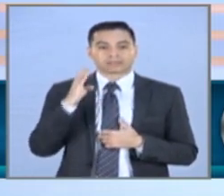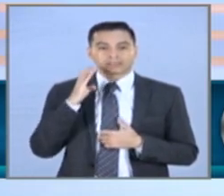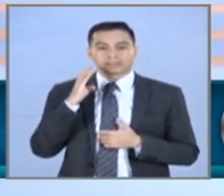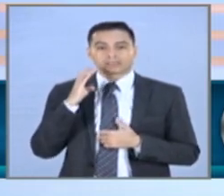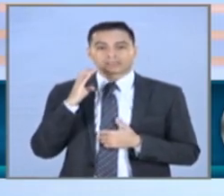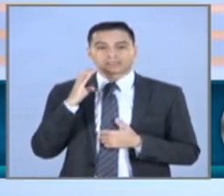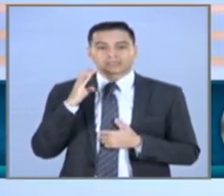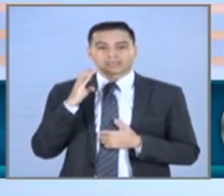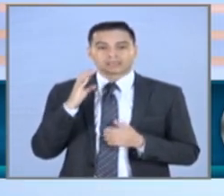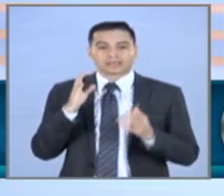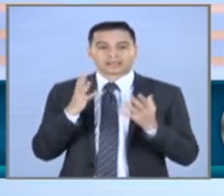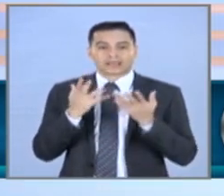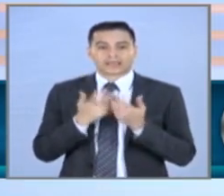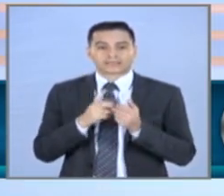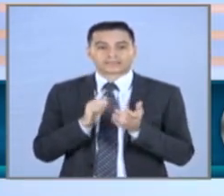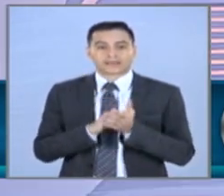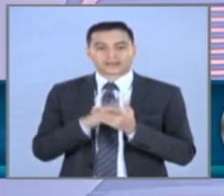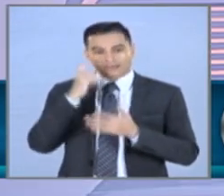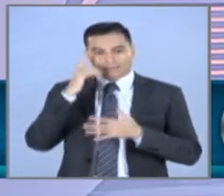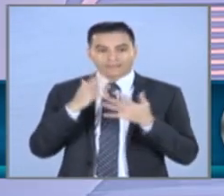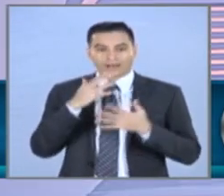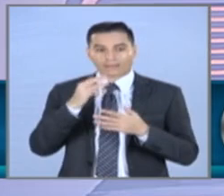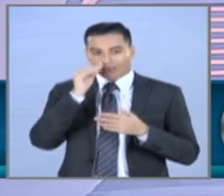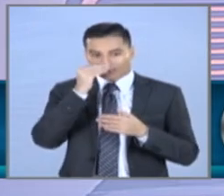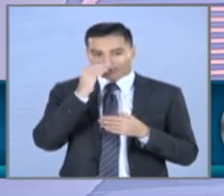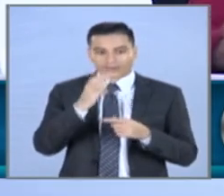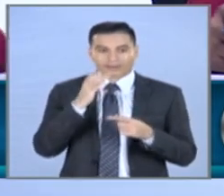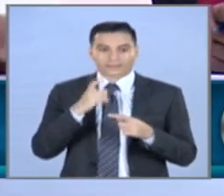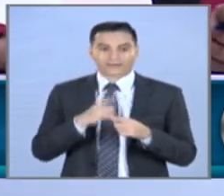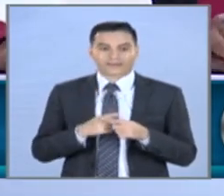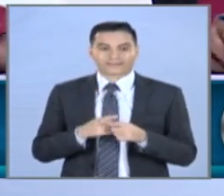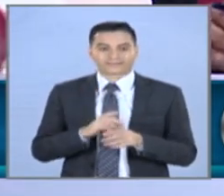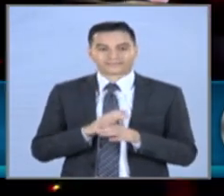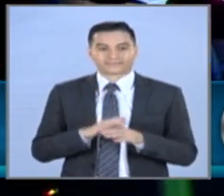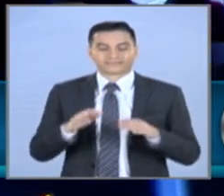267. حسابات البيت متلخبطة على الآخر. إجابة خاطئة.